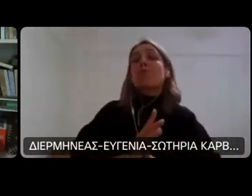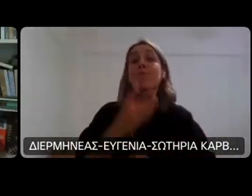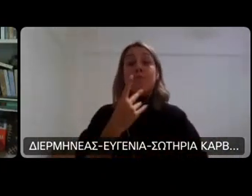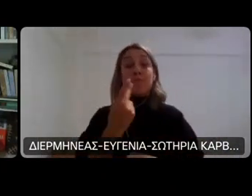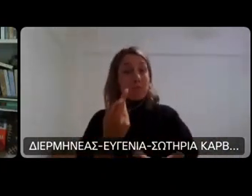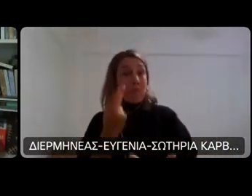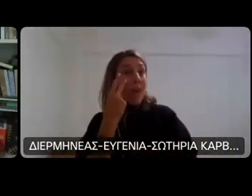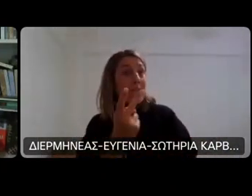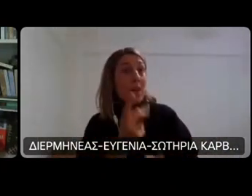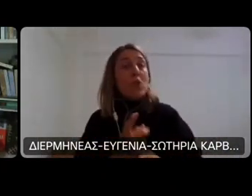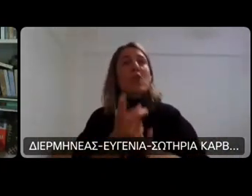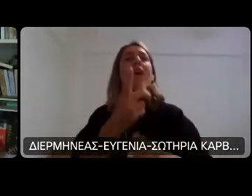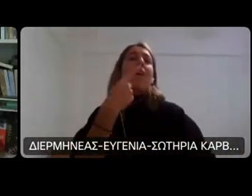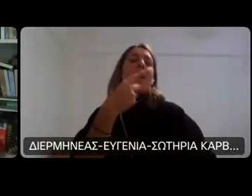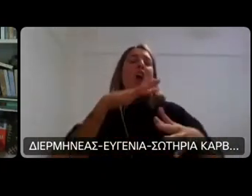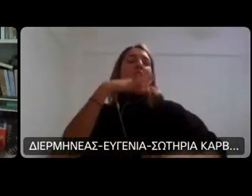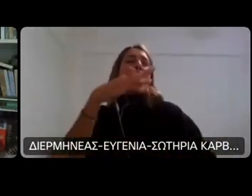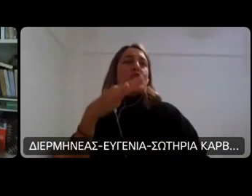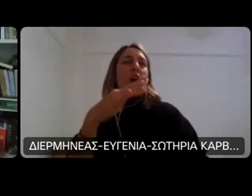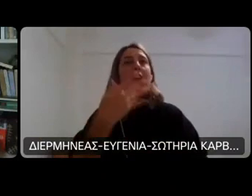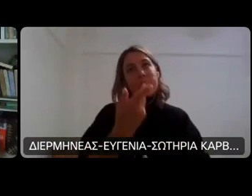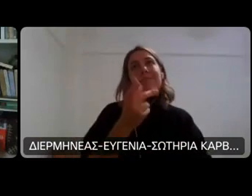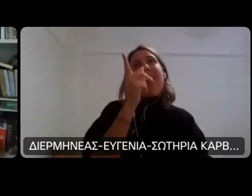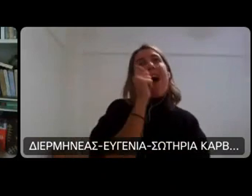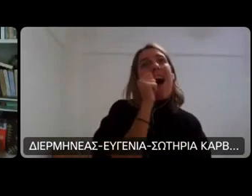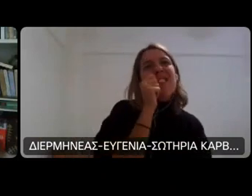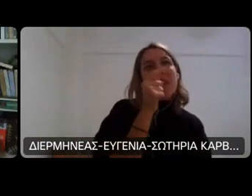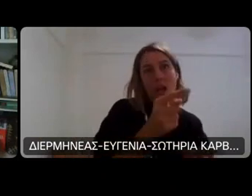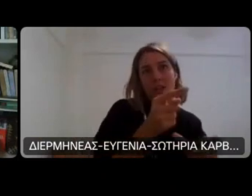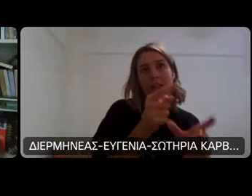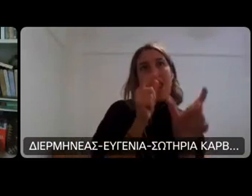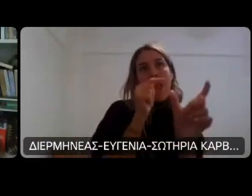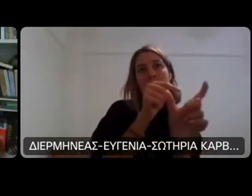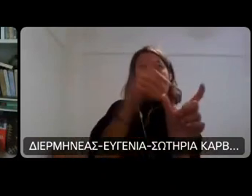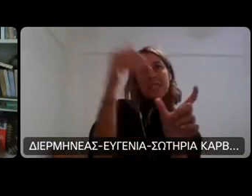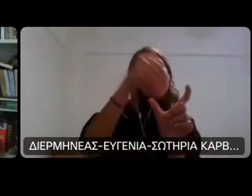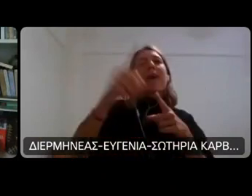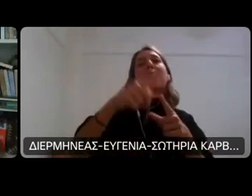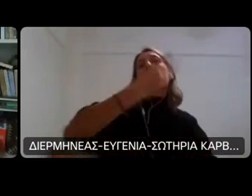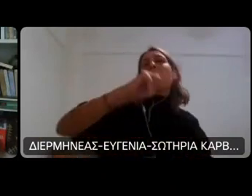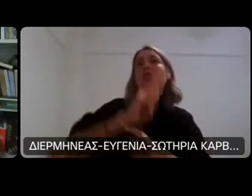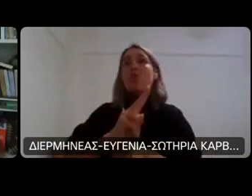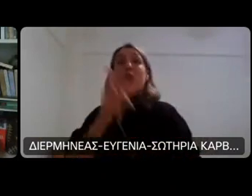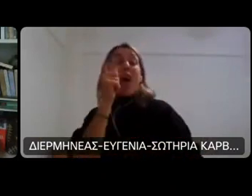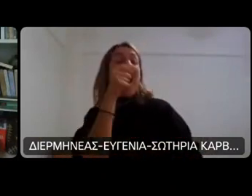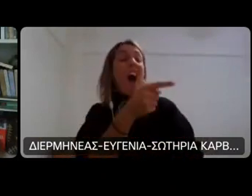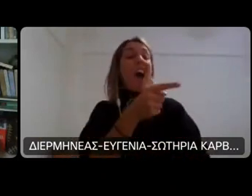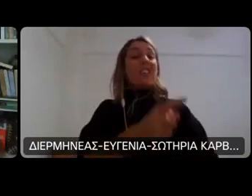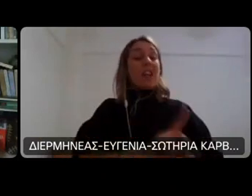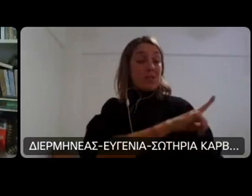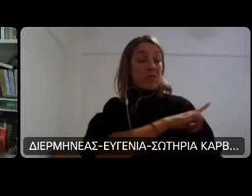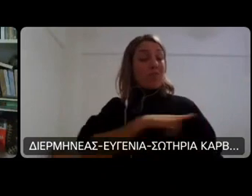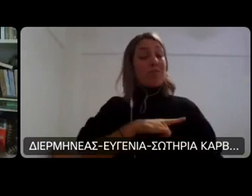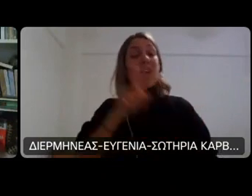είναι πατριαρχικά δομημένη στη βάση ότι άνθρωπος ίσον άντρας, γυναίκα ίσον μείον άνθρωπος, κάτι άλλο από τον άνθρωπο,